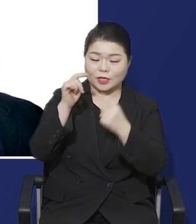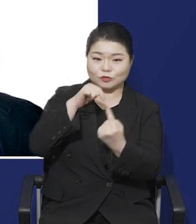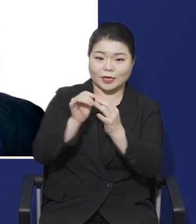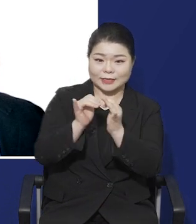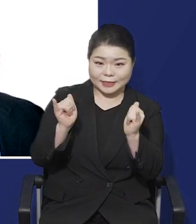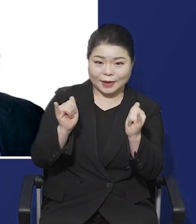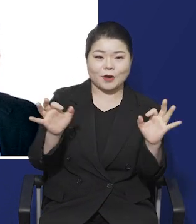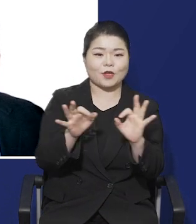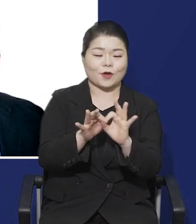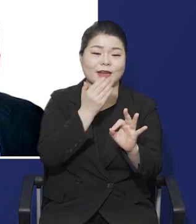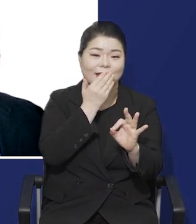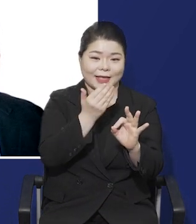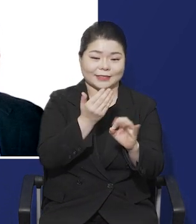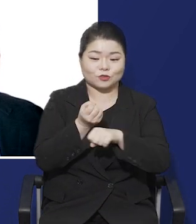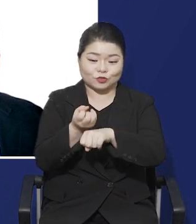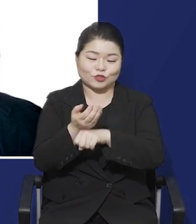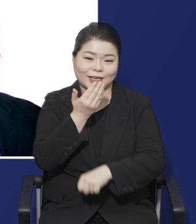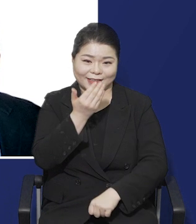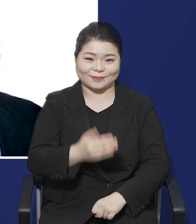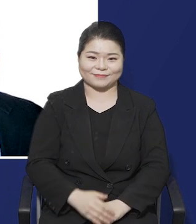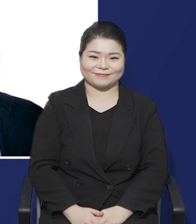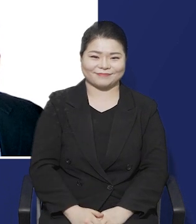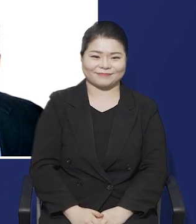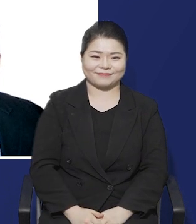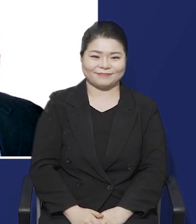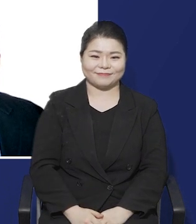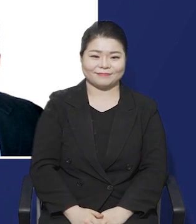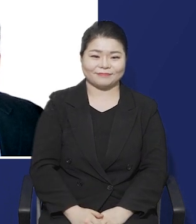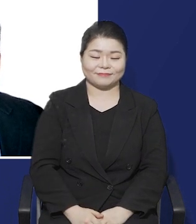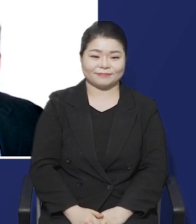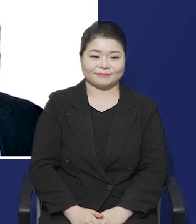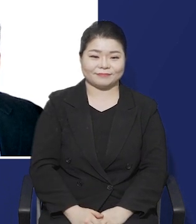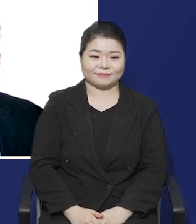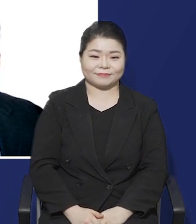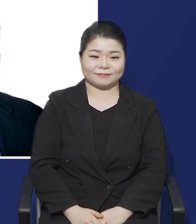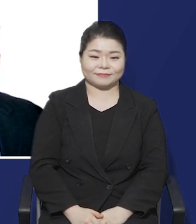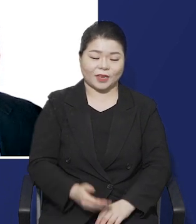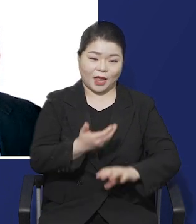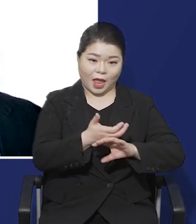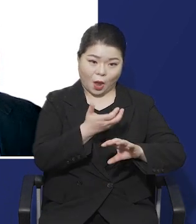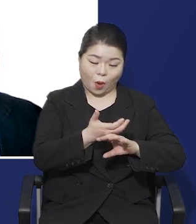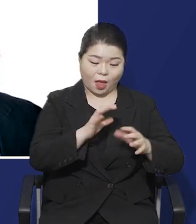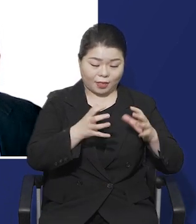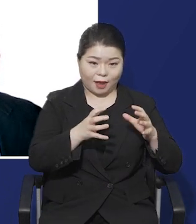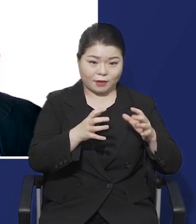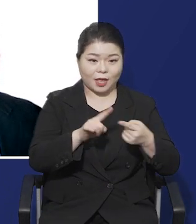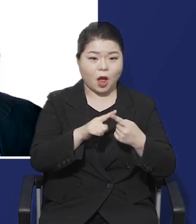수출 마케팅이 가능하다고 볼 수 있습니다. 해외 바이어 검색과 해외 바이어 알선 등